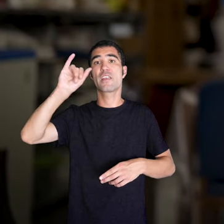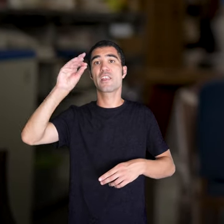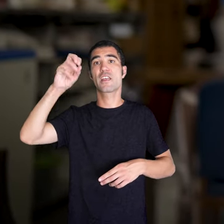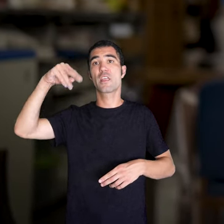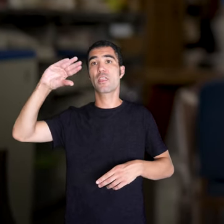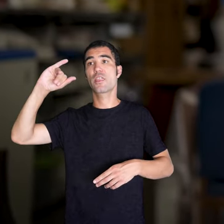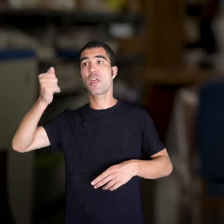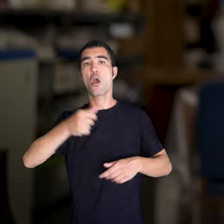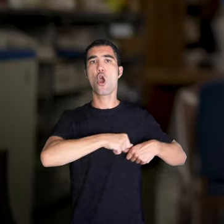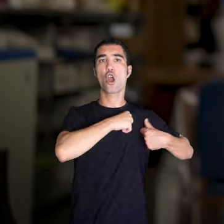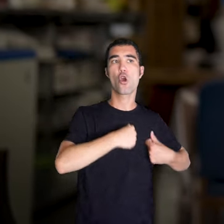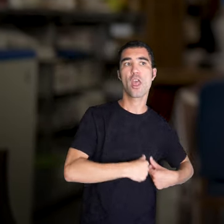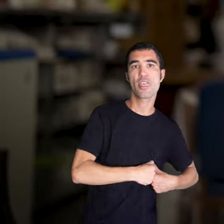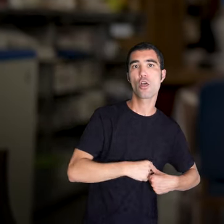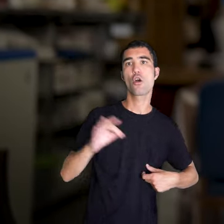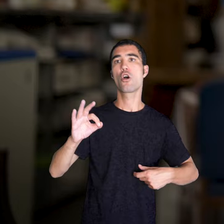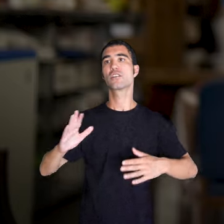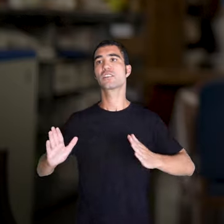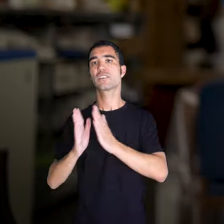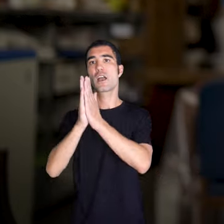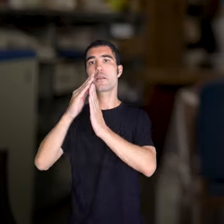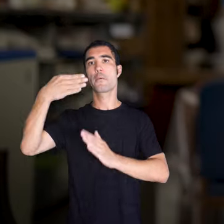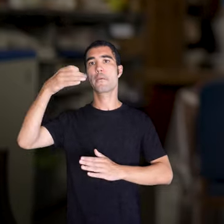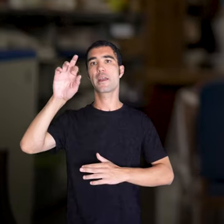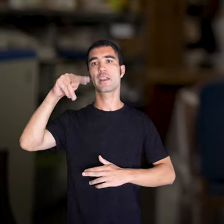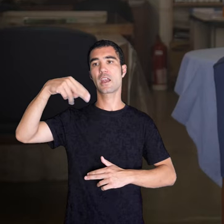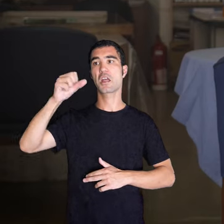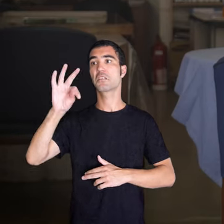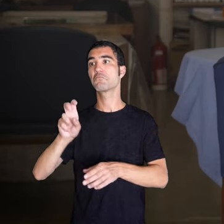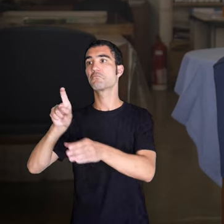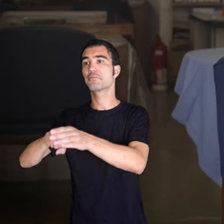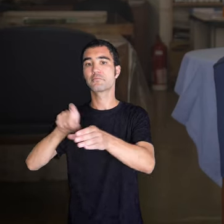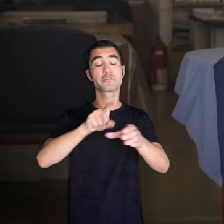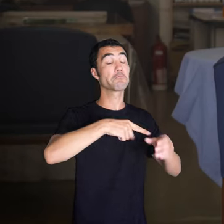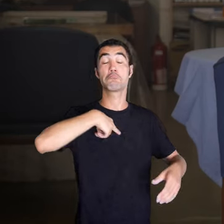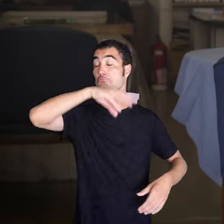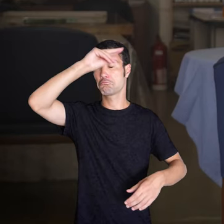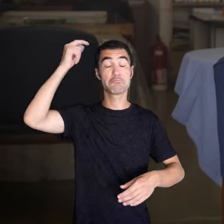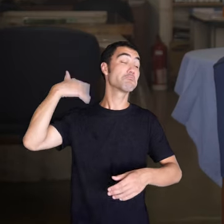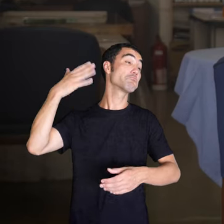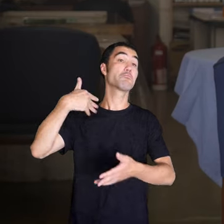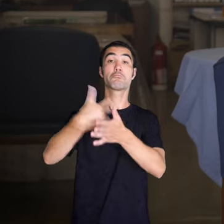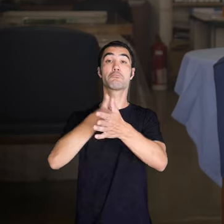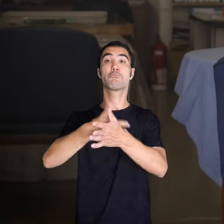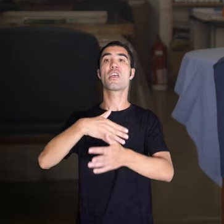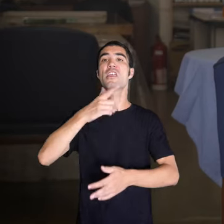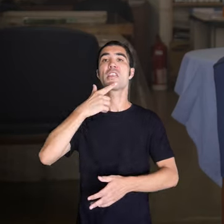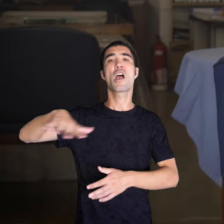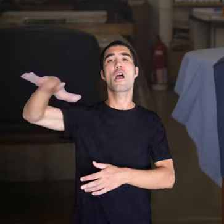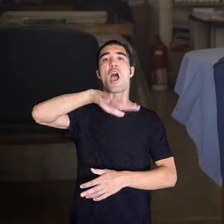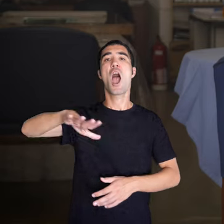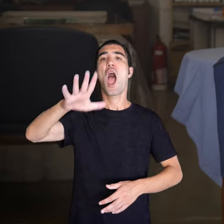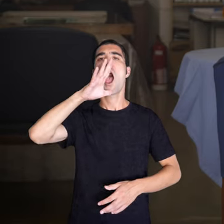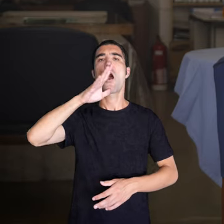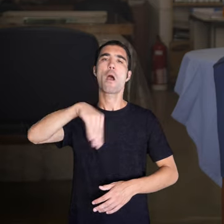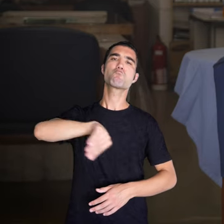amb el Corazón, si se va embarcar amb el Sant Bernat, en fi, no ho sé. No. Jo he sentit contar que anaven a Aigües Mortes, que no sé on és,